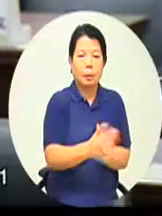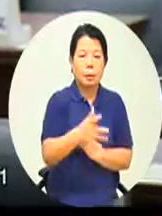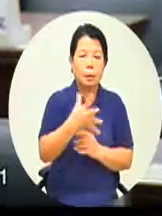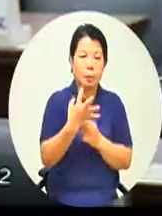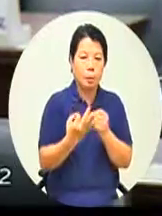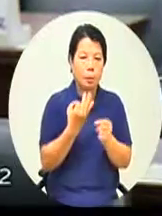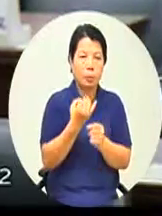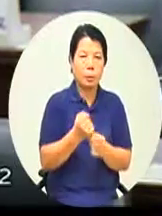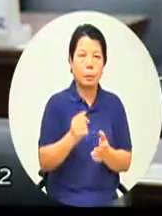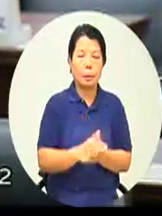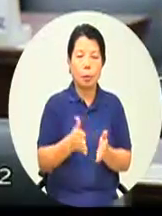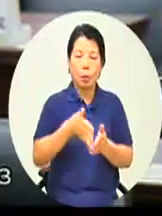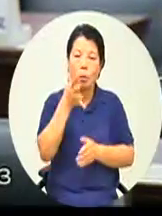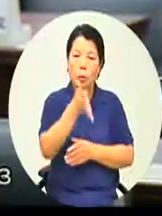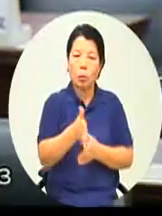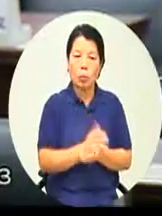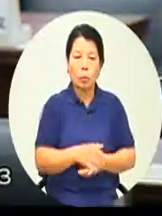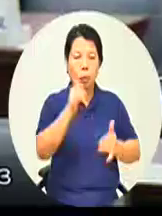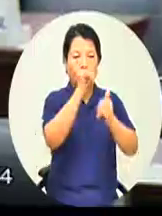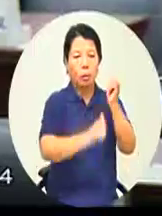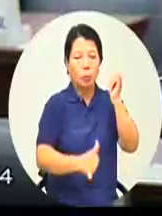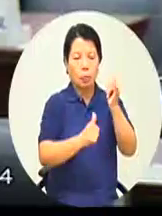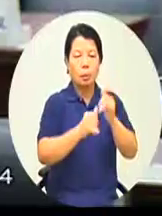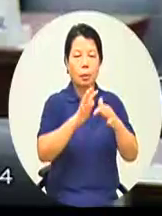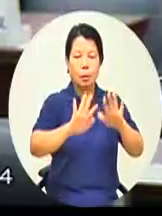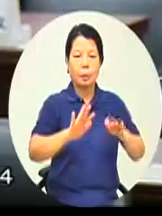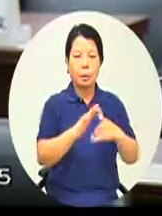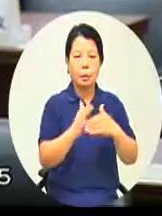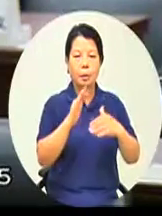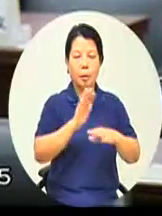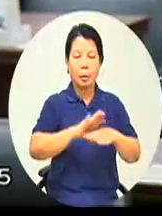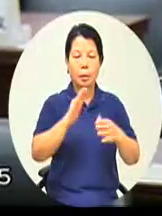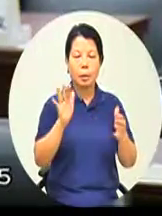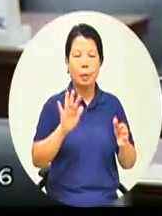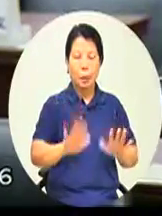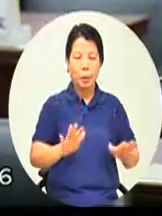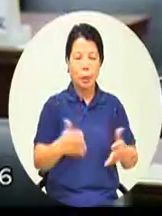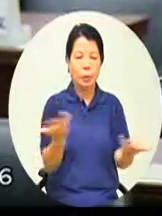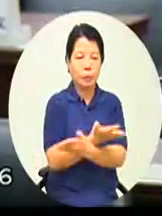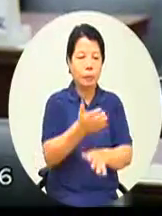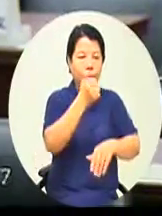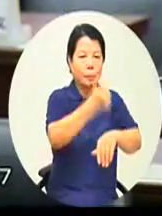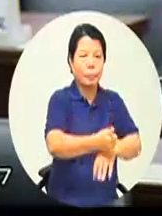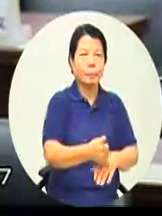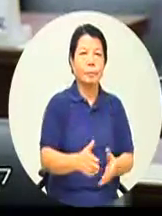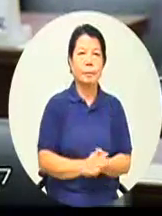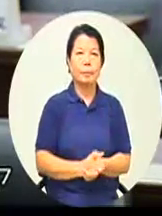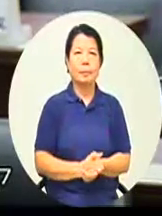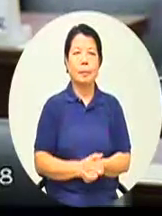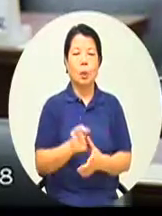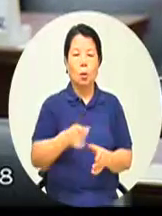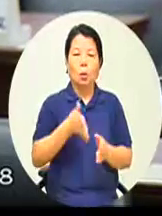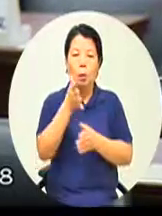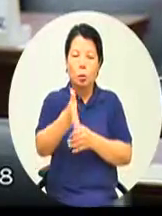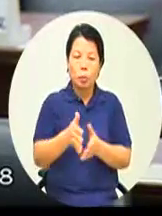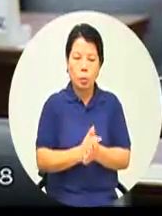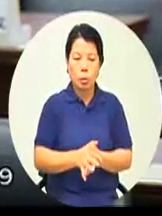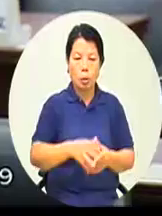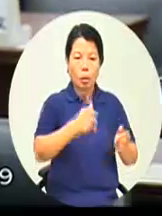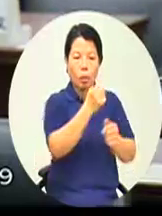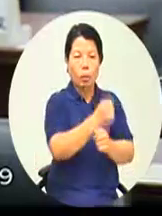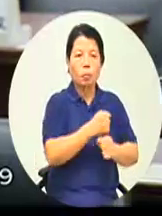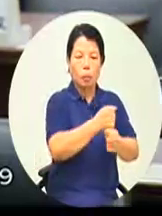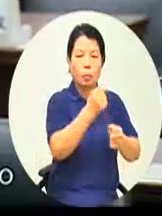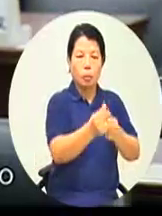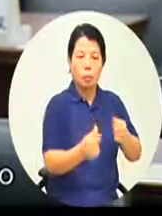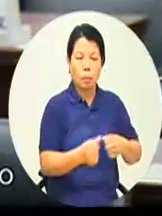然是要问死者，死者都跳槽啊吼，啊真难得。你讲出讲，哎，我要来经营保，要